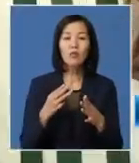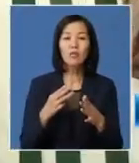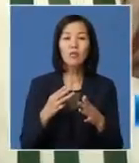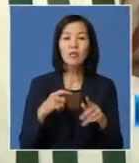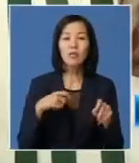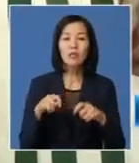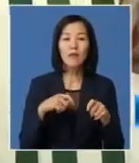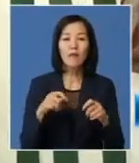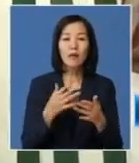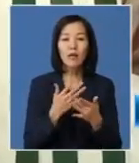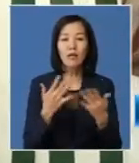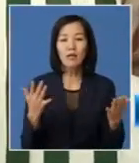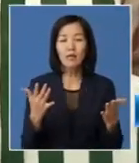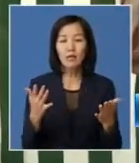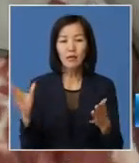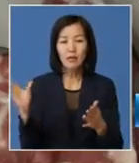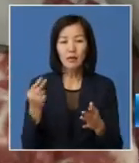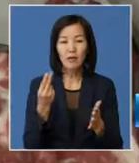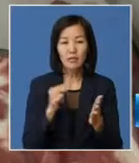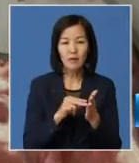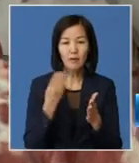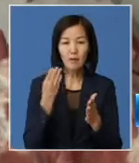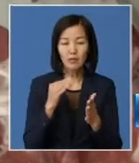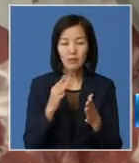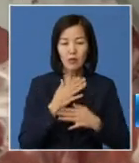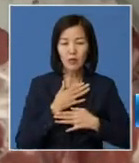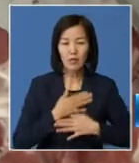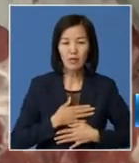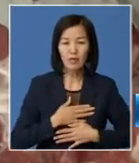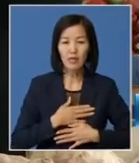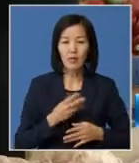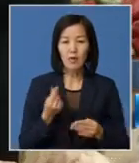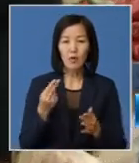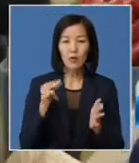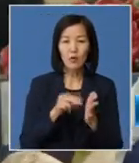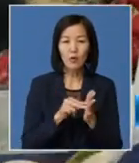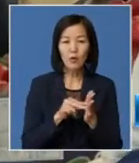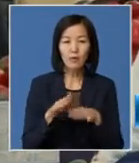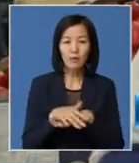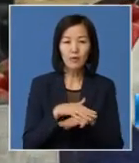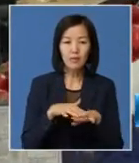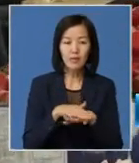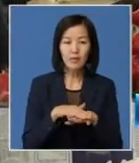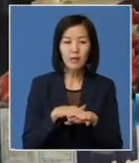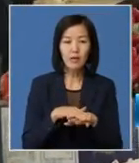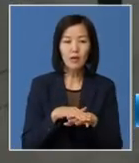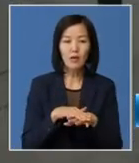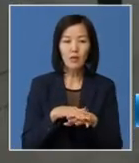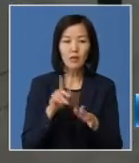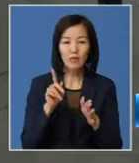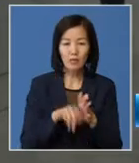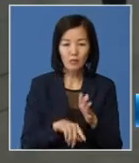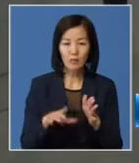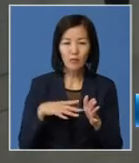мен бағасы тұрғындар көңілінен шықты. Өйткені кейбір тауарлардың құны әдеттегі базардан әлде қайда арзанырақ. Тіпті